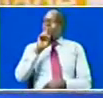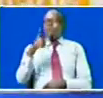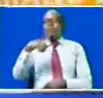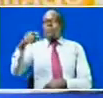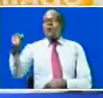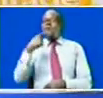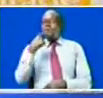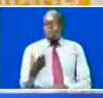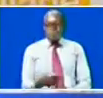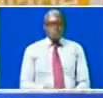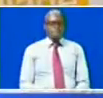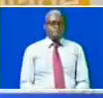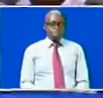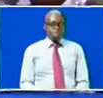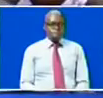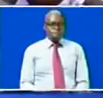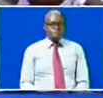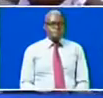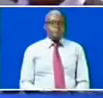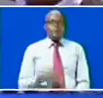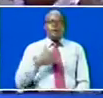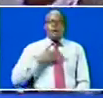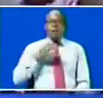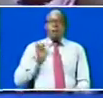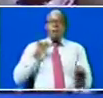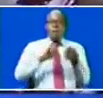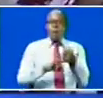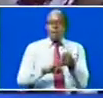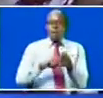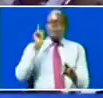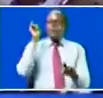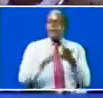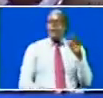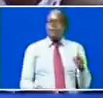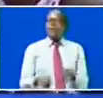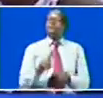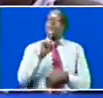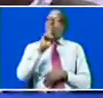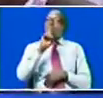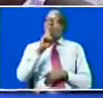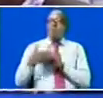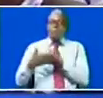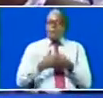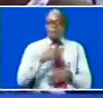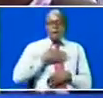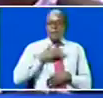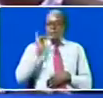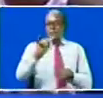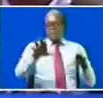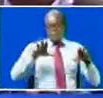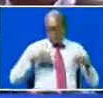say that our wives cannot breastfeed our children is totally